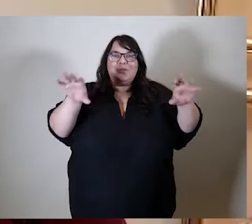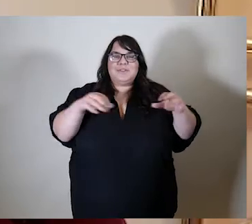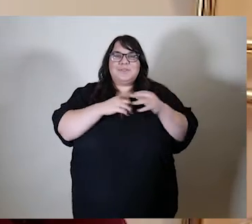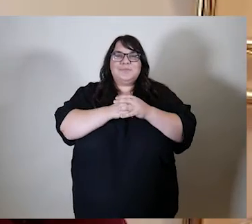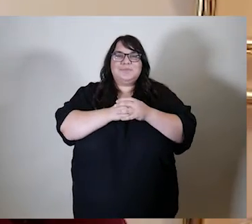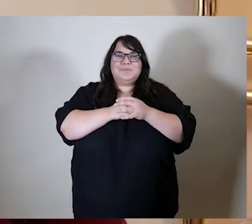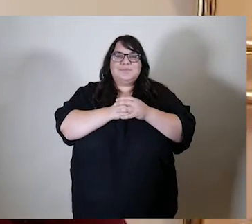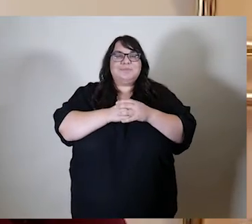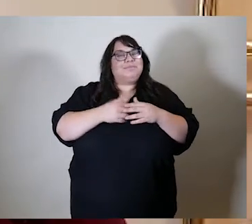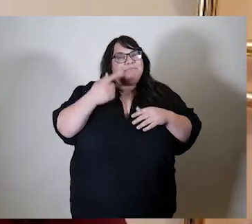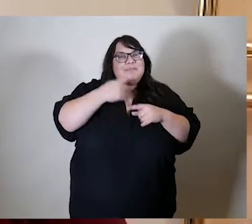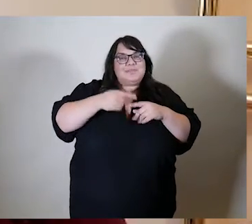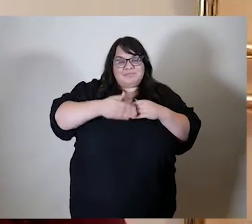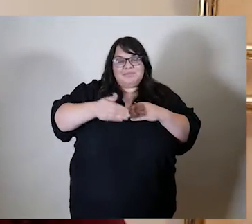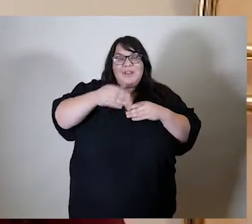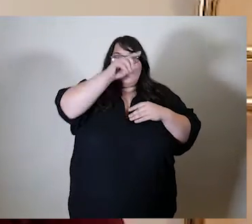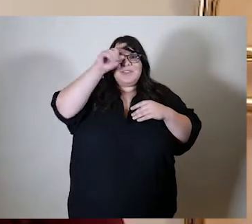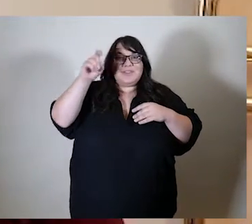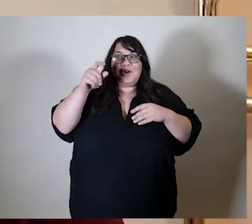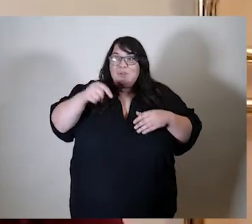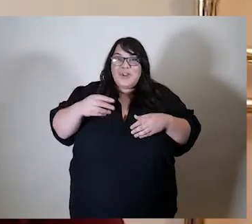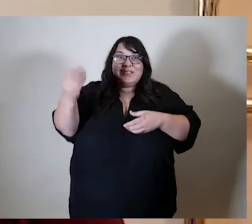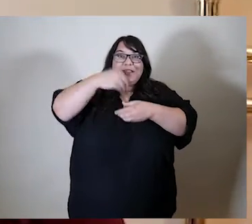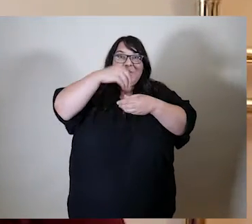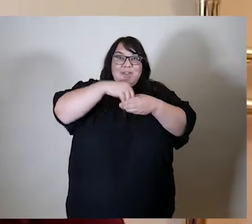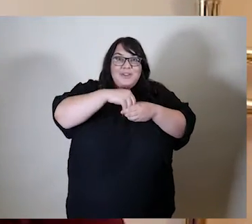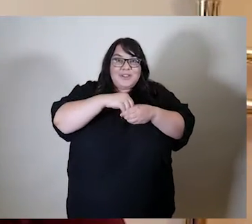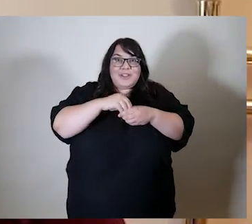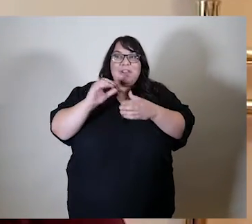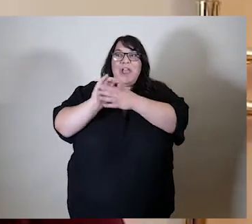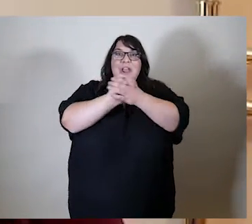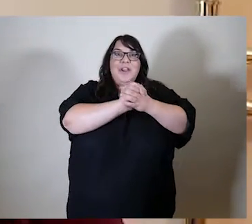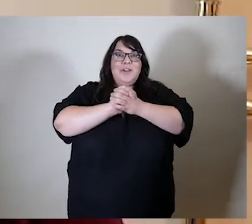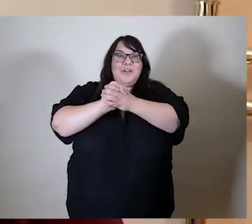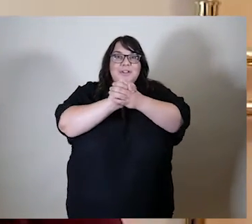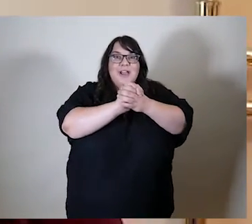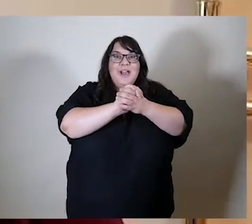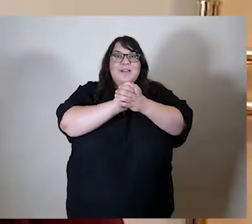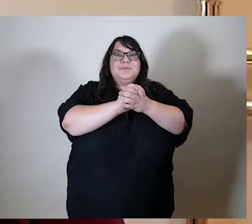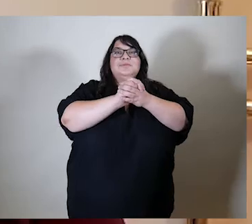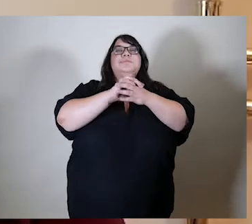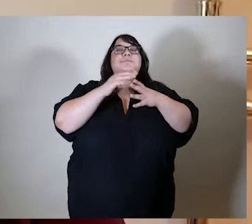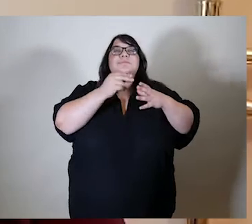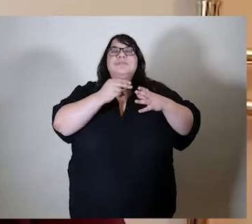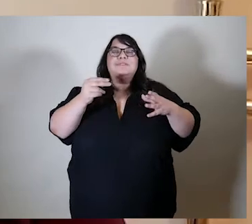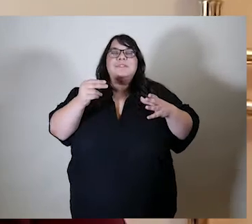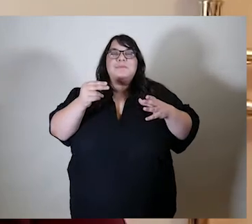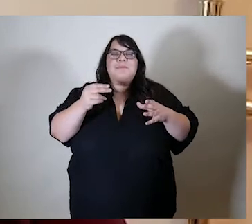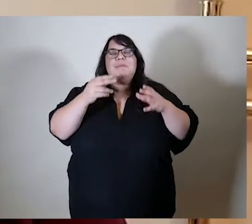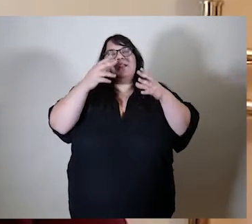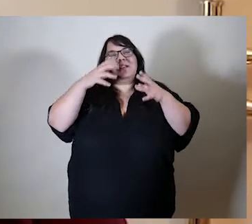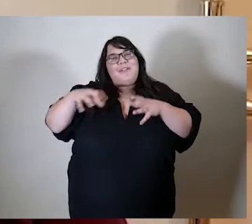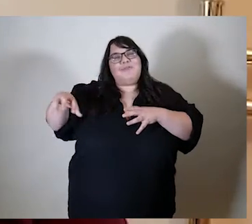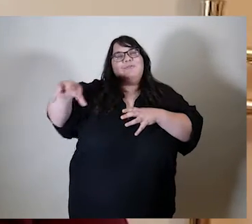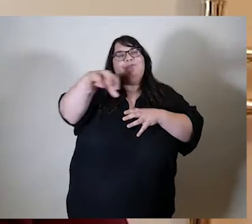ότι σε δύσκολες περιόδους η συμμετοχή, η συνεργασία και η ενότητα παραμένουν έννοιες που